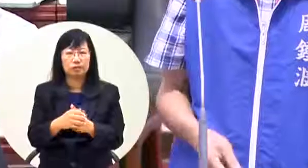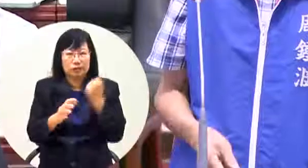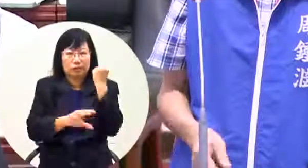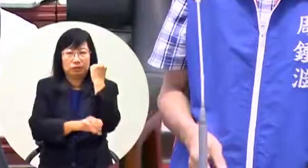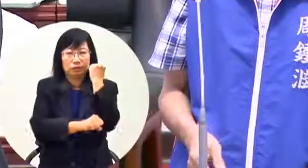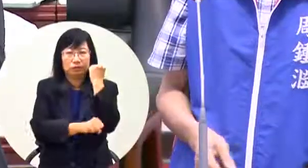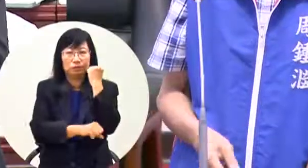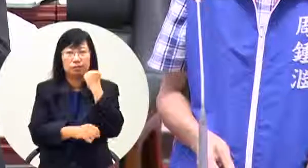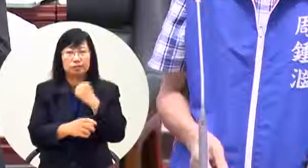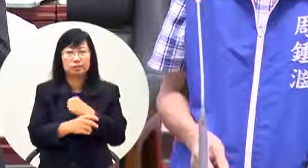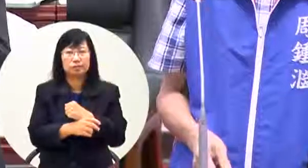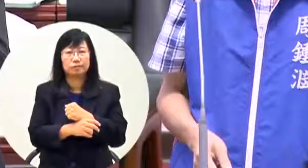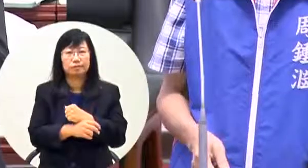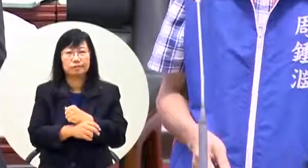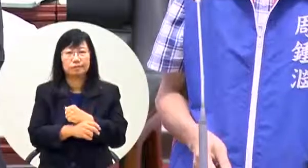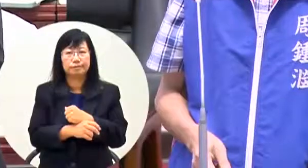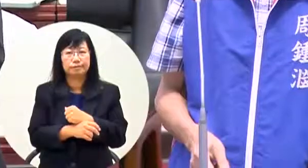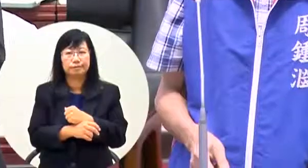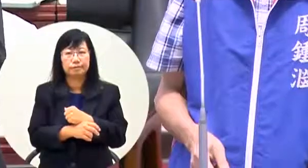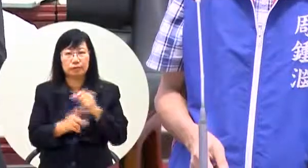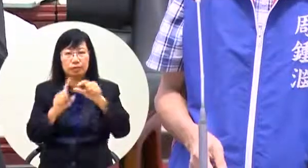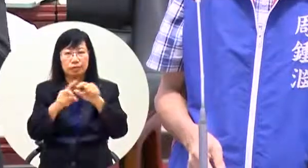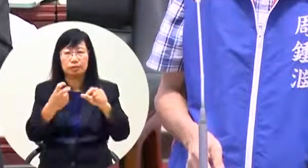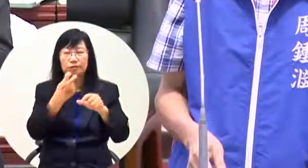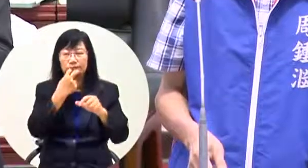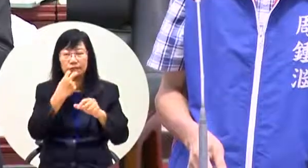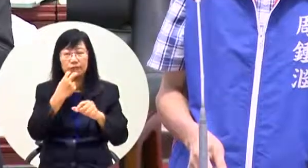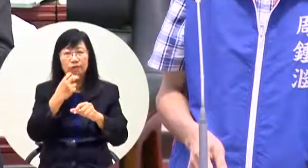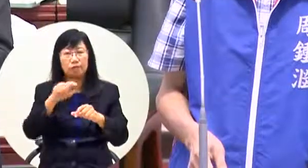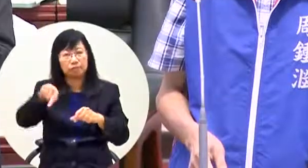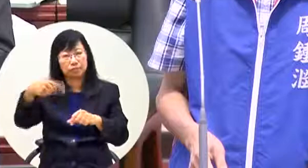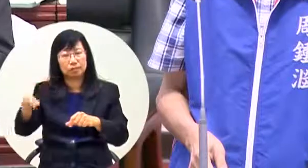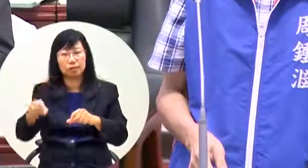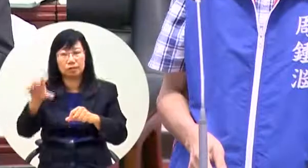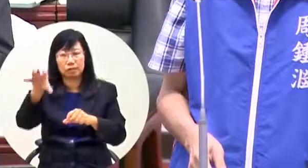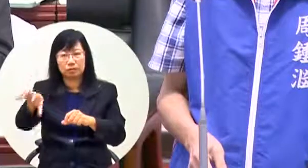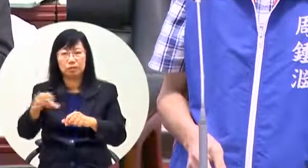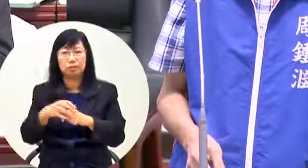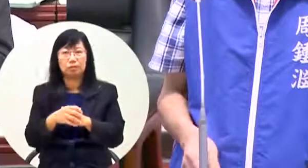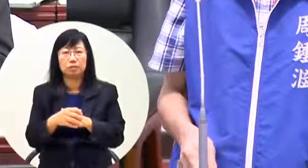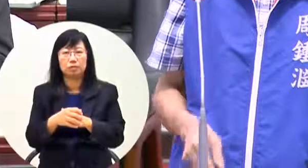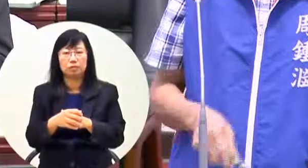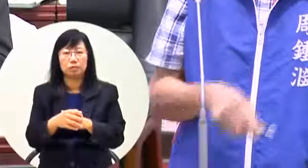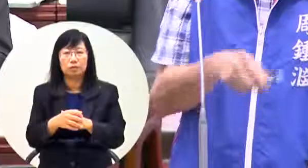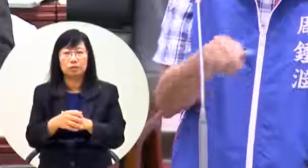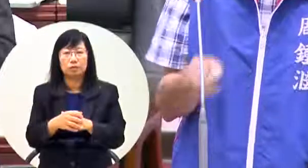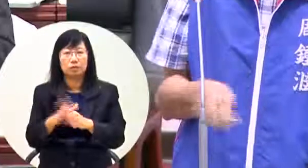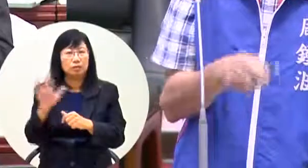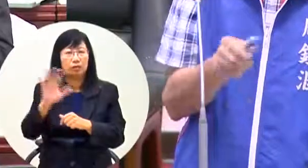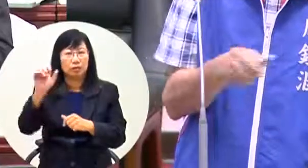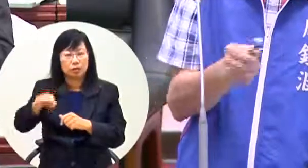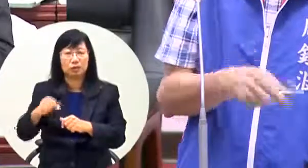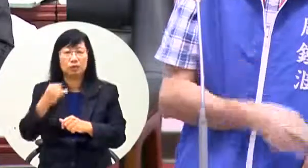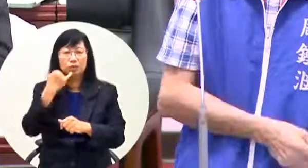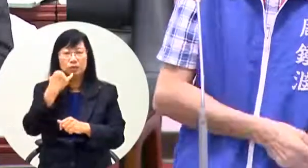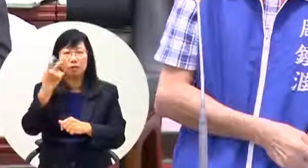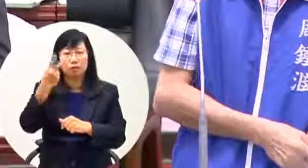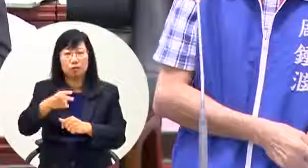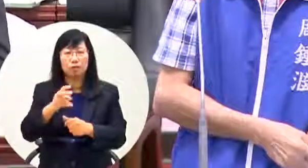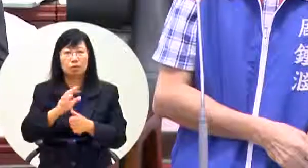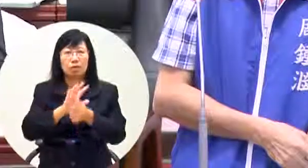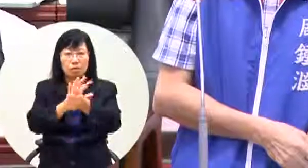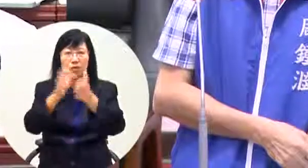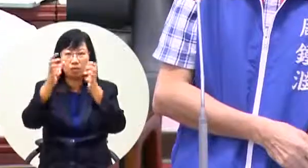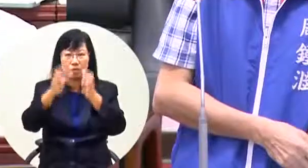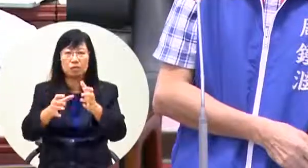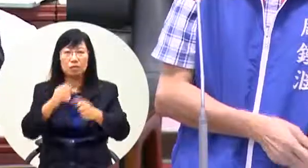从中央到地方那个时候开始，其实不太赞成，希望再去推理活动中心。 哦， 这个我希望这个背